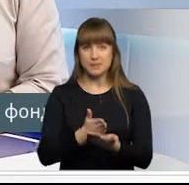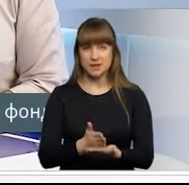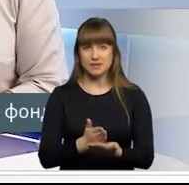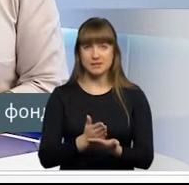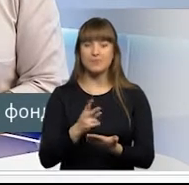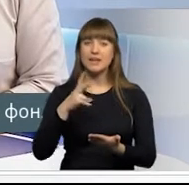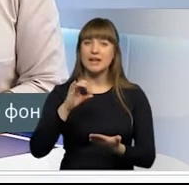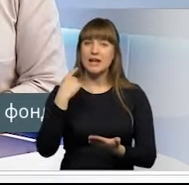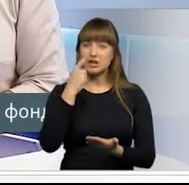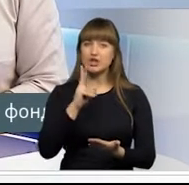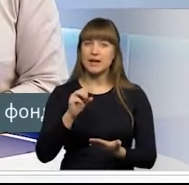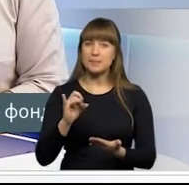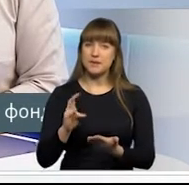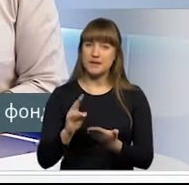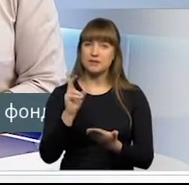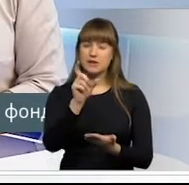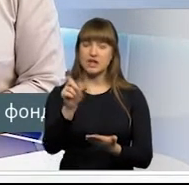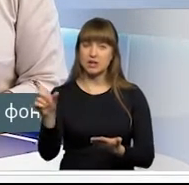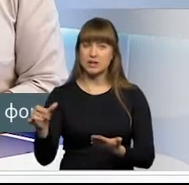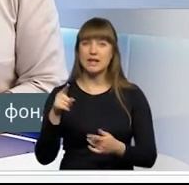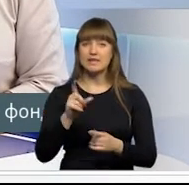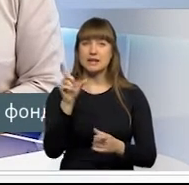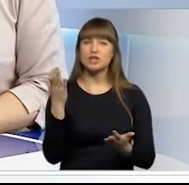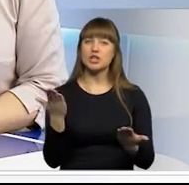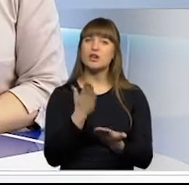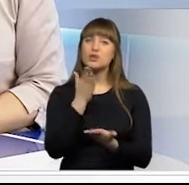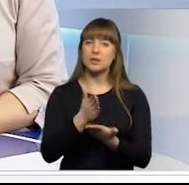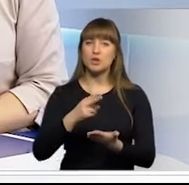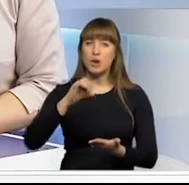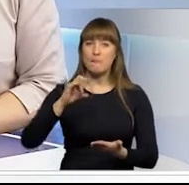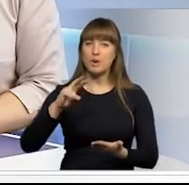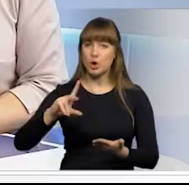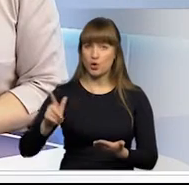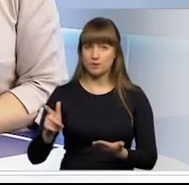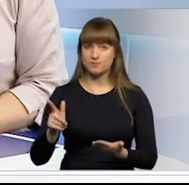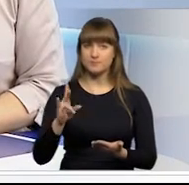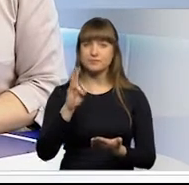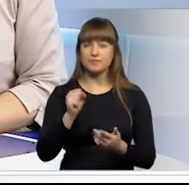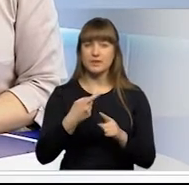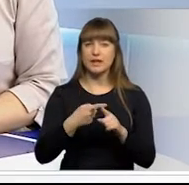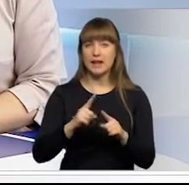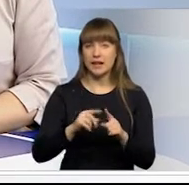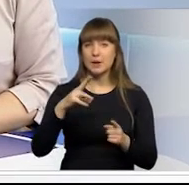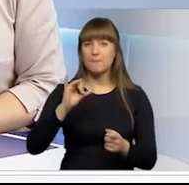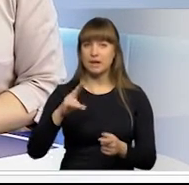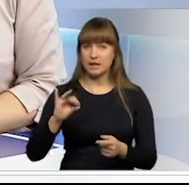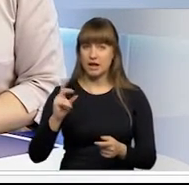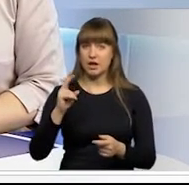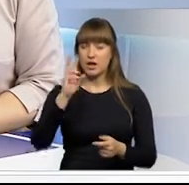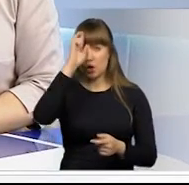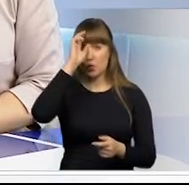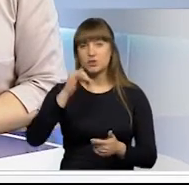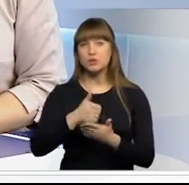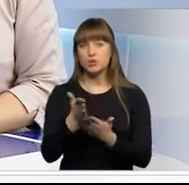имеют пароль на портале госуслуг, с этими же паролями могут пользоваться и личным кабинетом гражданина на